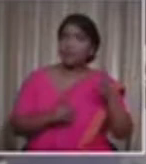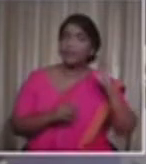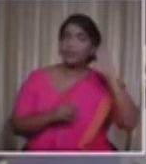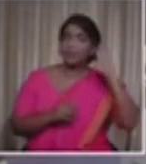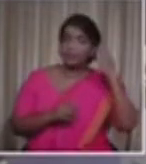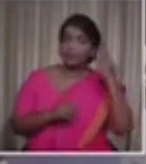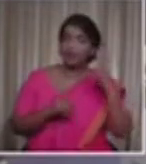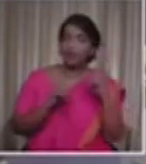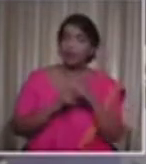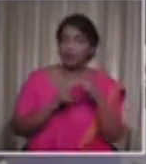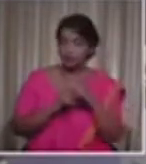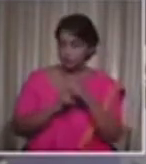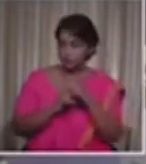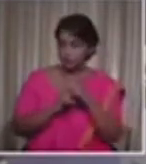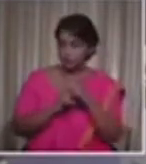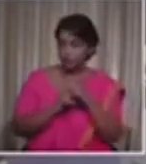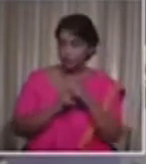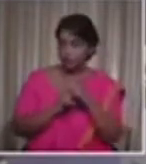විශේෂයෙන්ම ඩොනමෝ